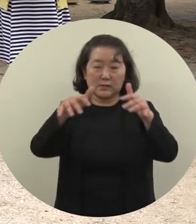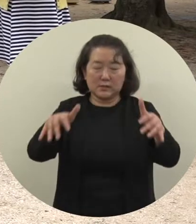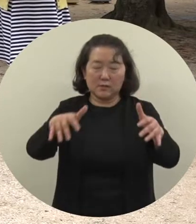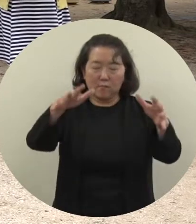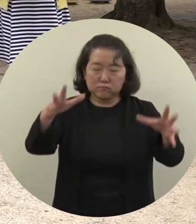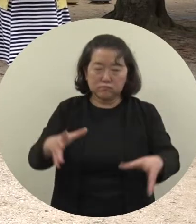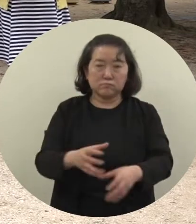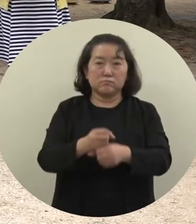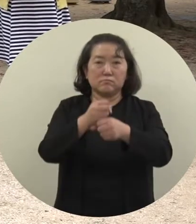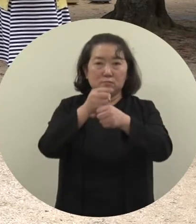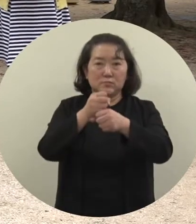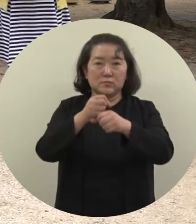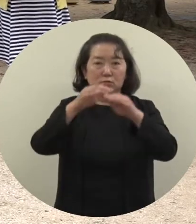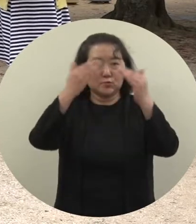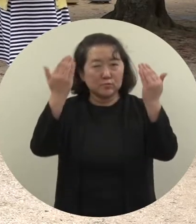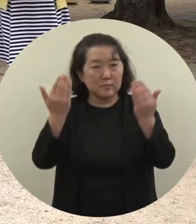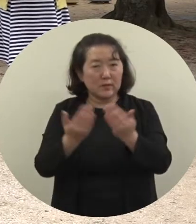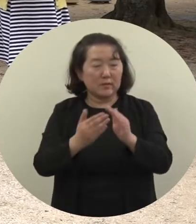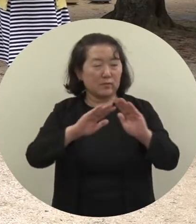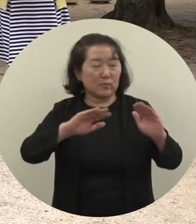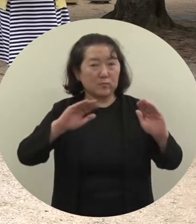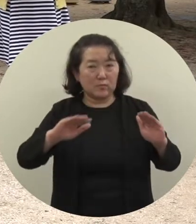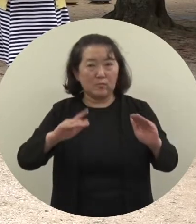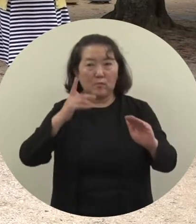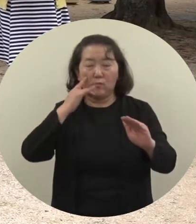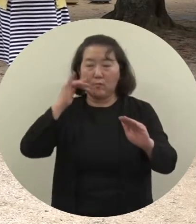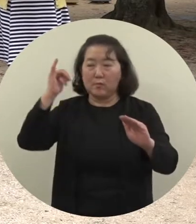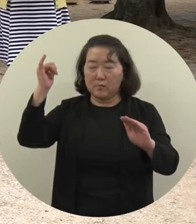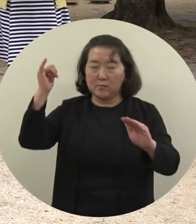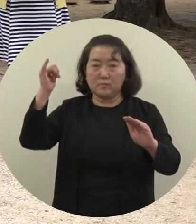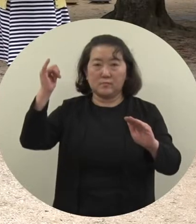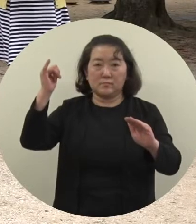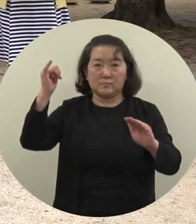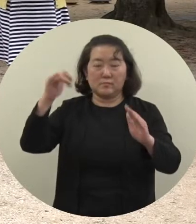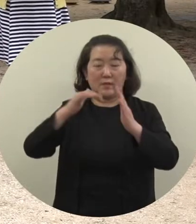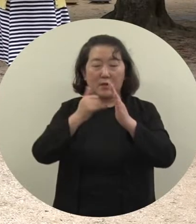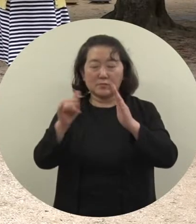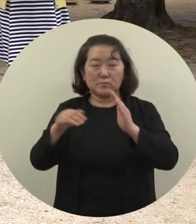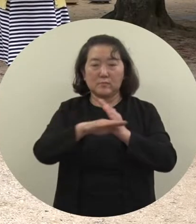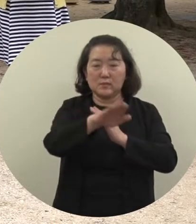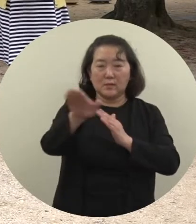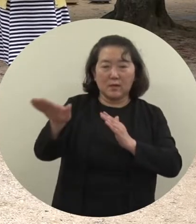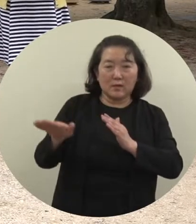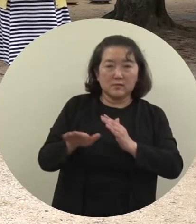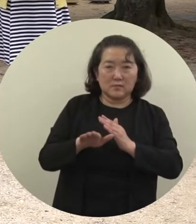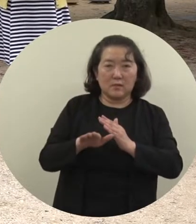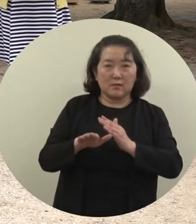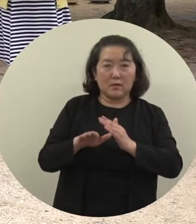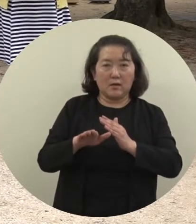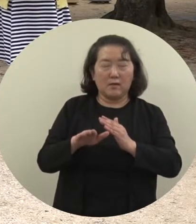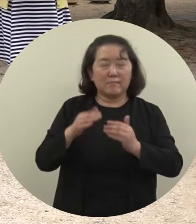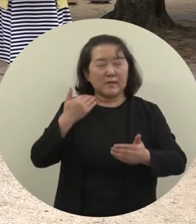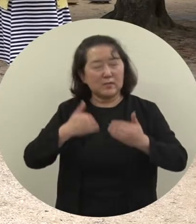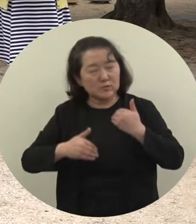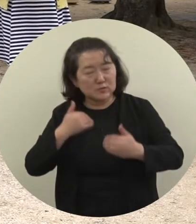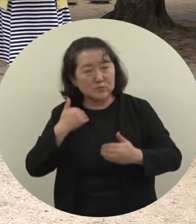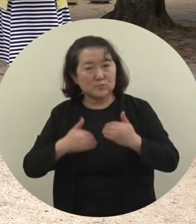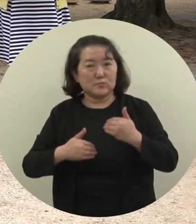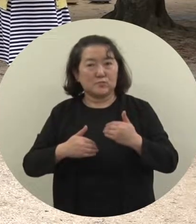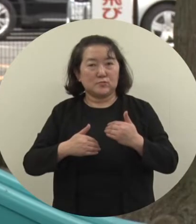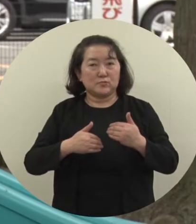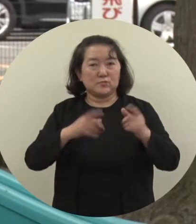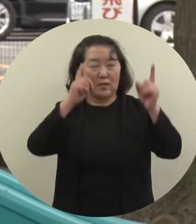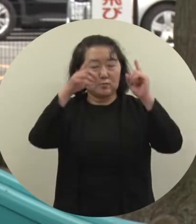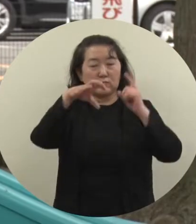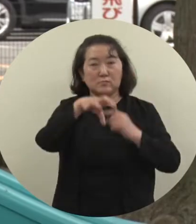多くの機関を集約し、すべての子どもたち、お父さんお母さん家族皆さんでワクワク楽し